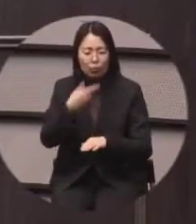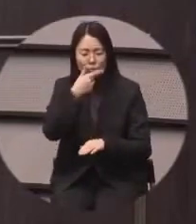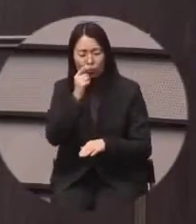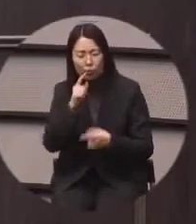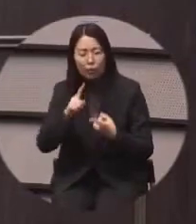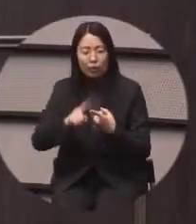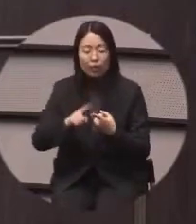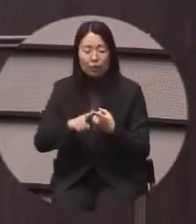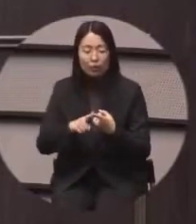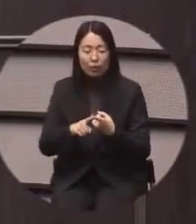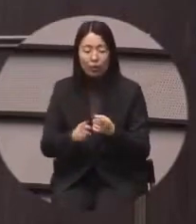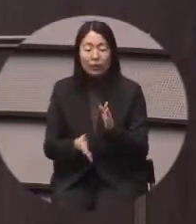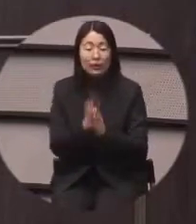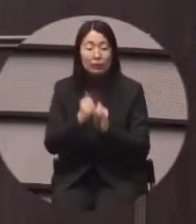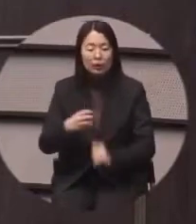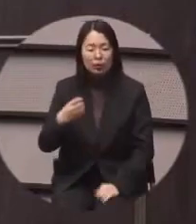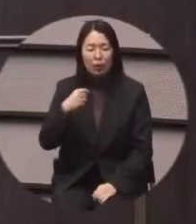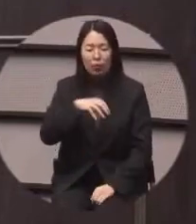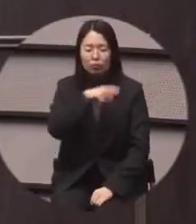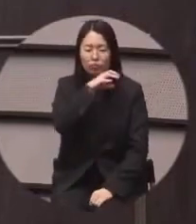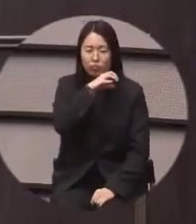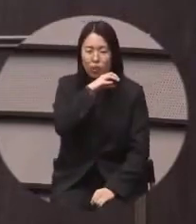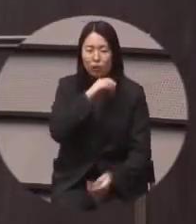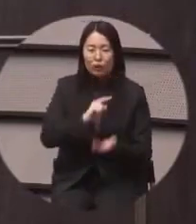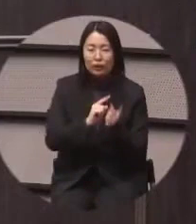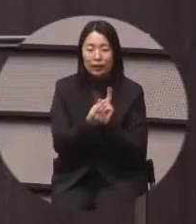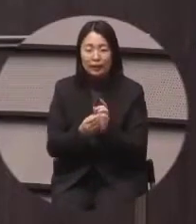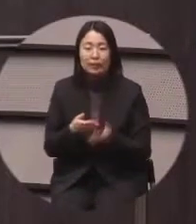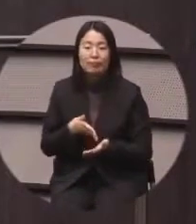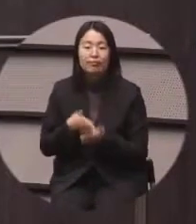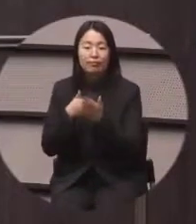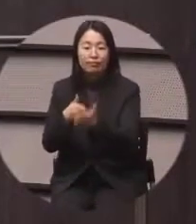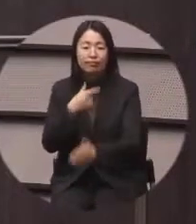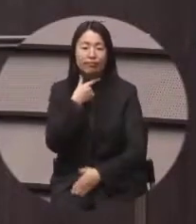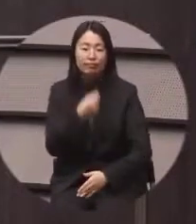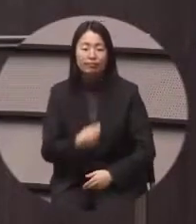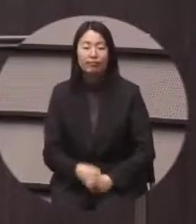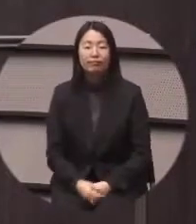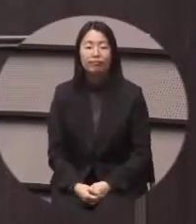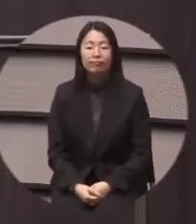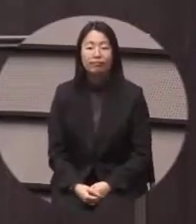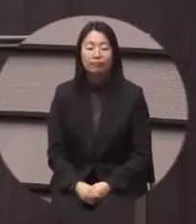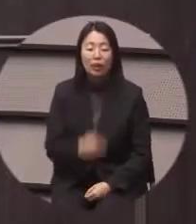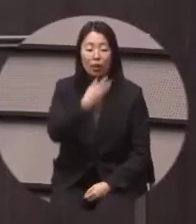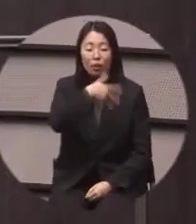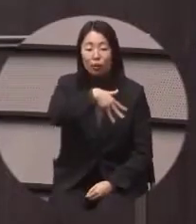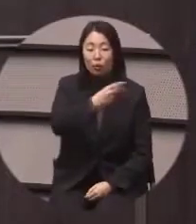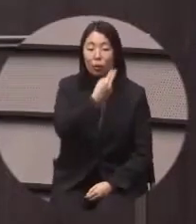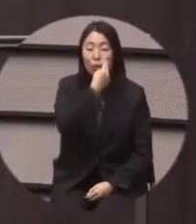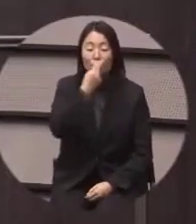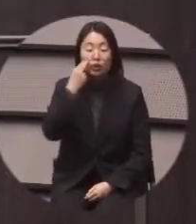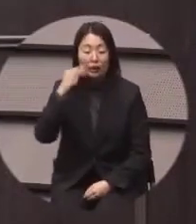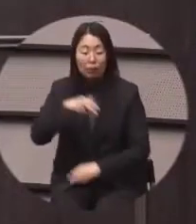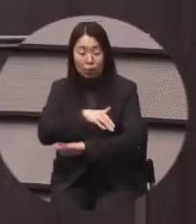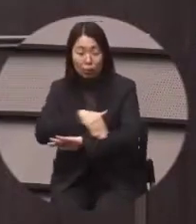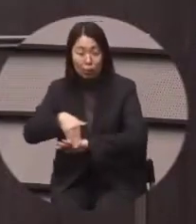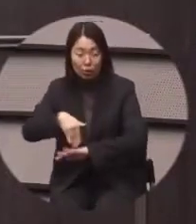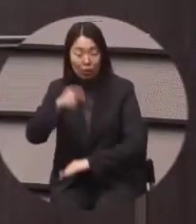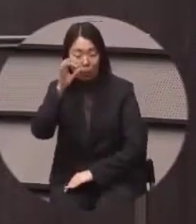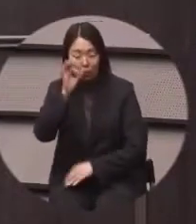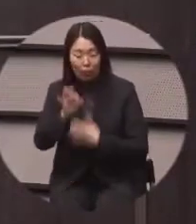불편을 대변하고 이에 대한 개선책을 촉구하고자 합니다. 초월, 곤지암, 도척 지역은 부지 면적